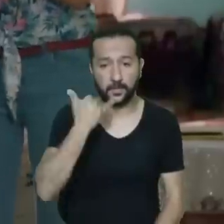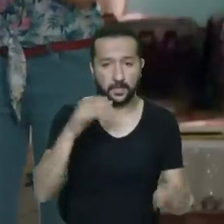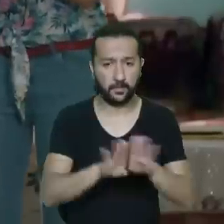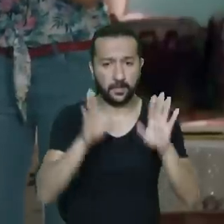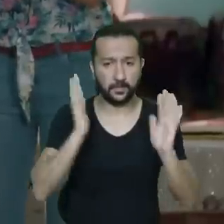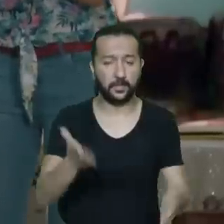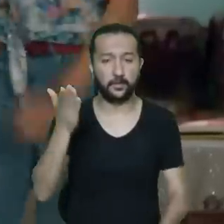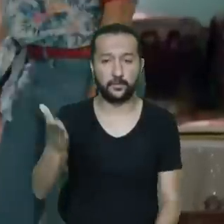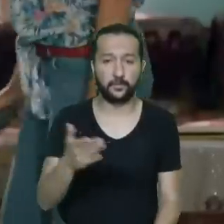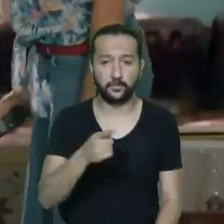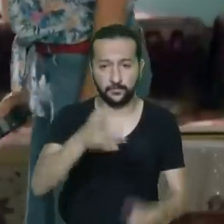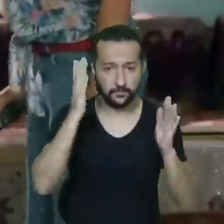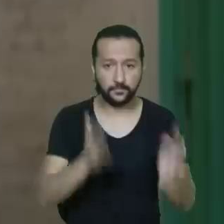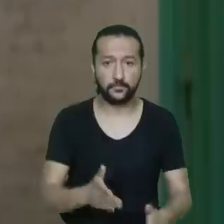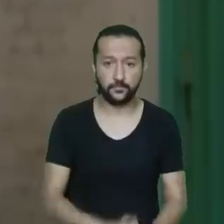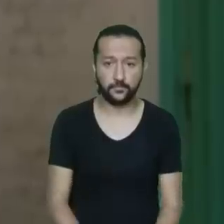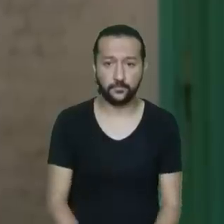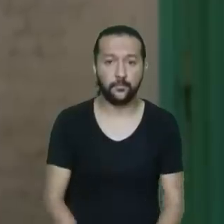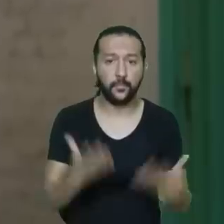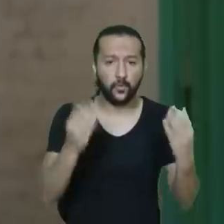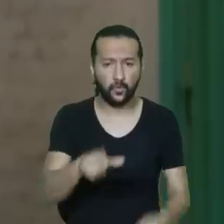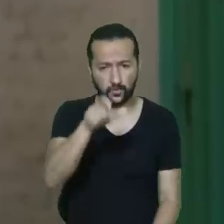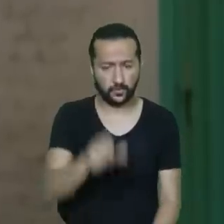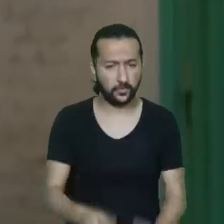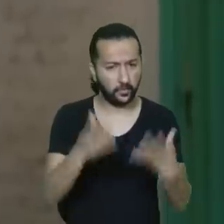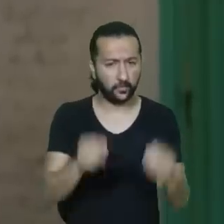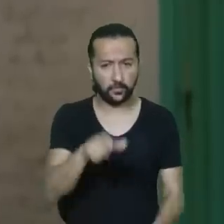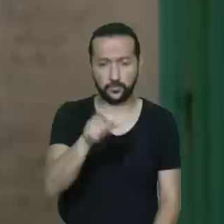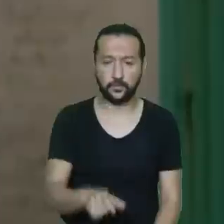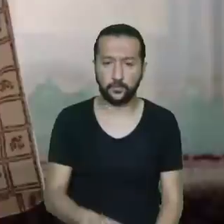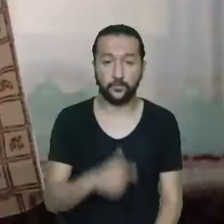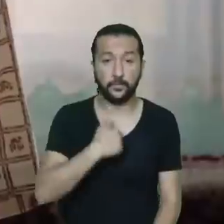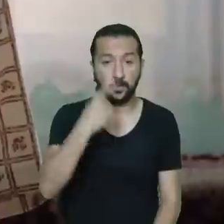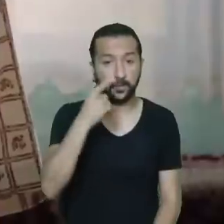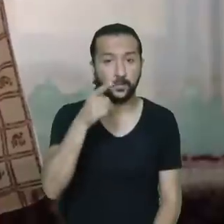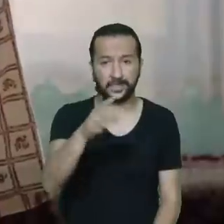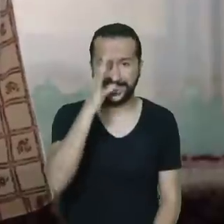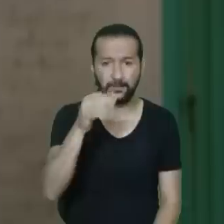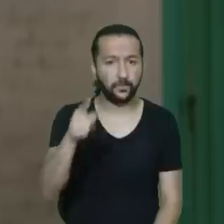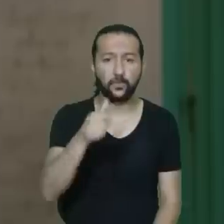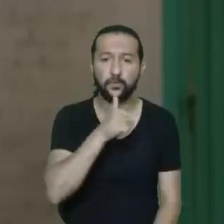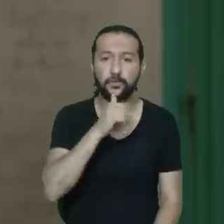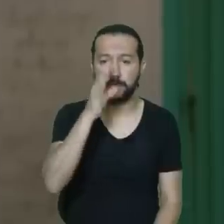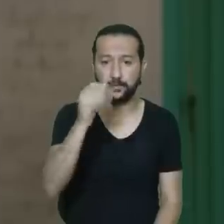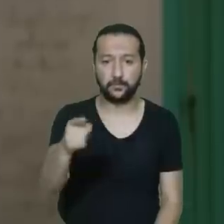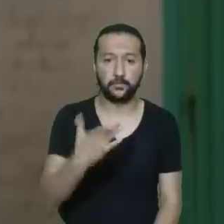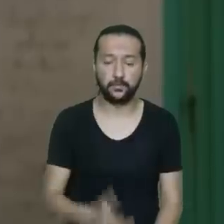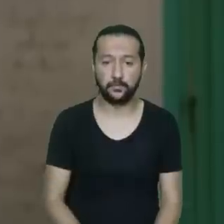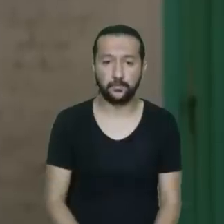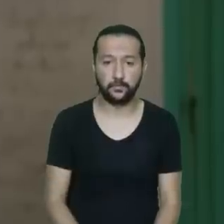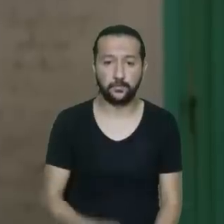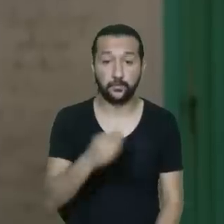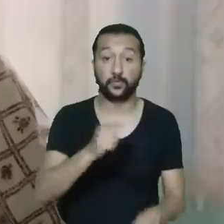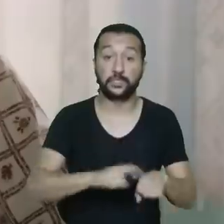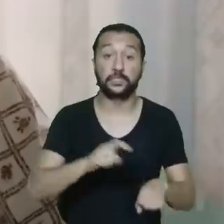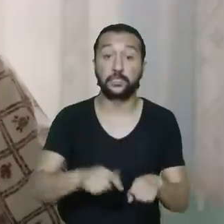Kapat ya. Şadı. Ne bu hala böyle? He? Bana bak. Kim bu lan? Hiç bilmezse.